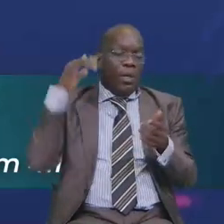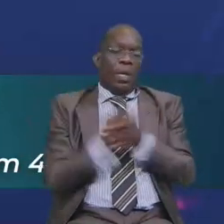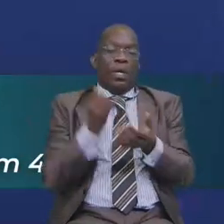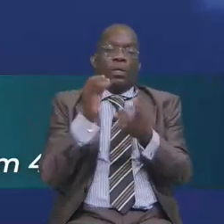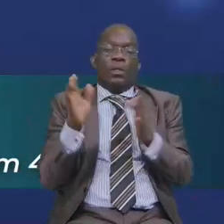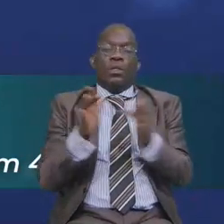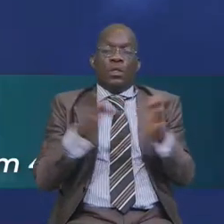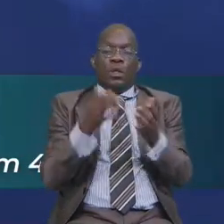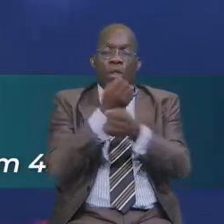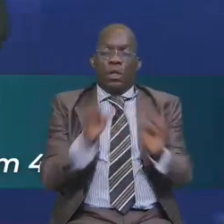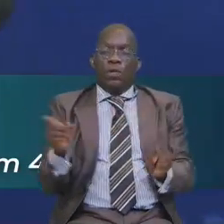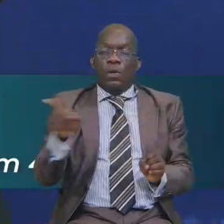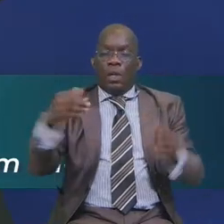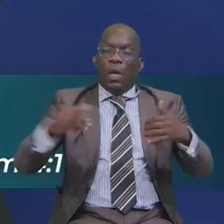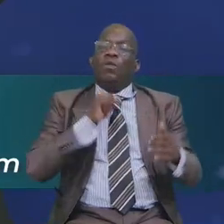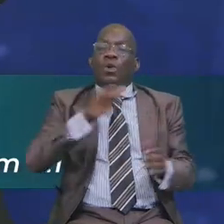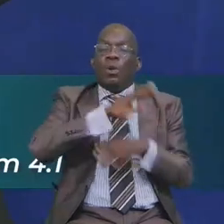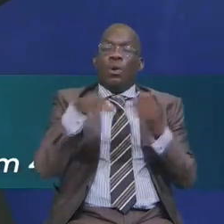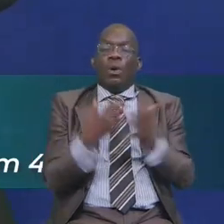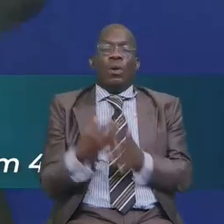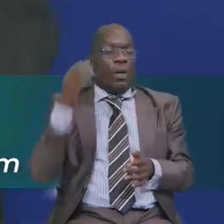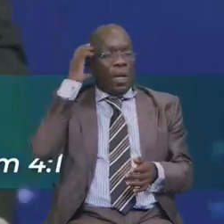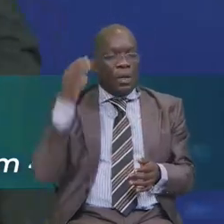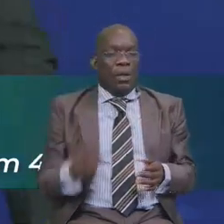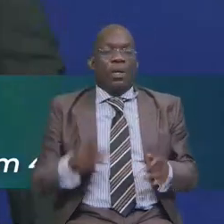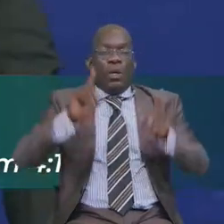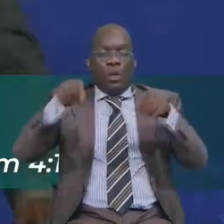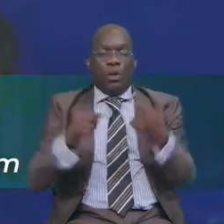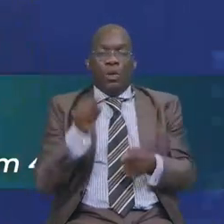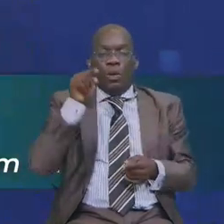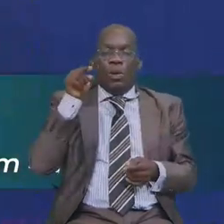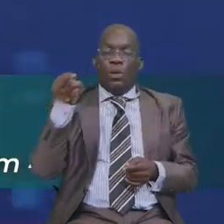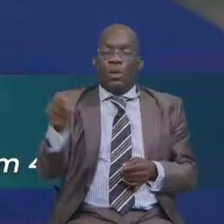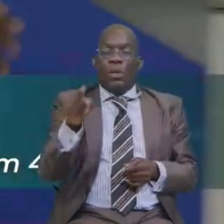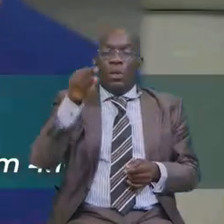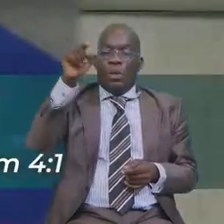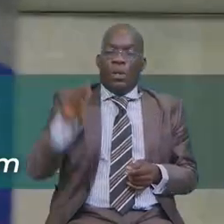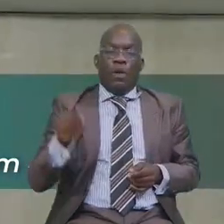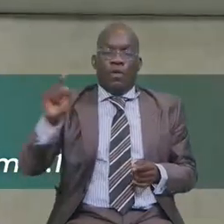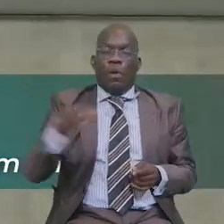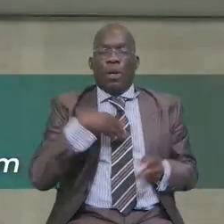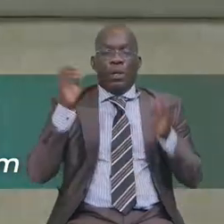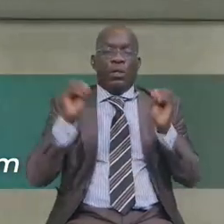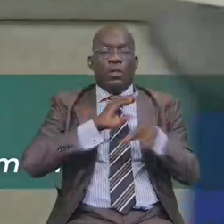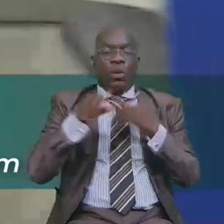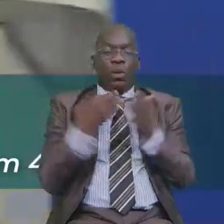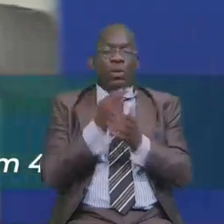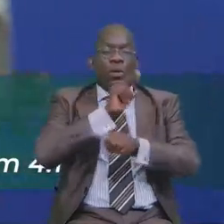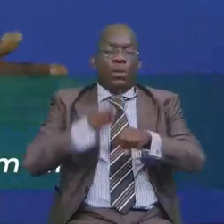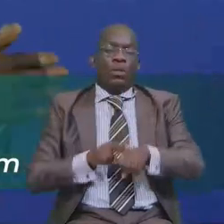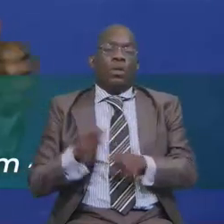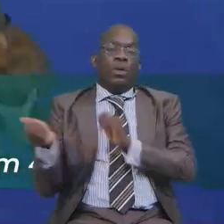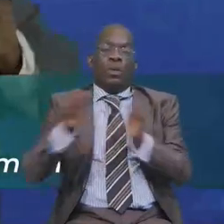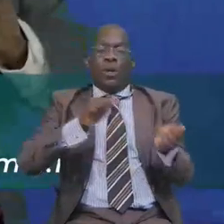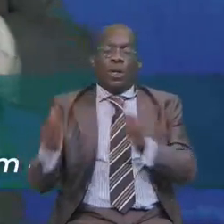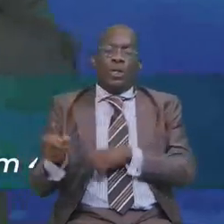n'ont pas tout entendu. Allez partout et faites de toutes les nations des disciples les baptisant au nom du Père, du